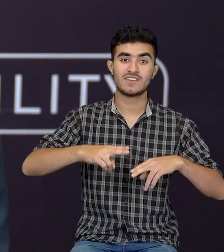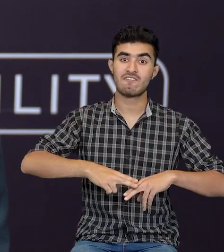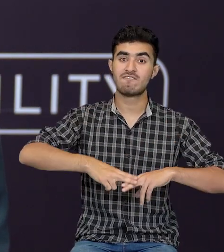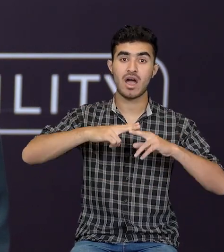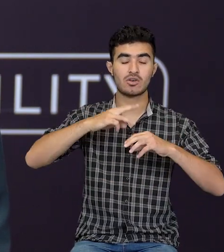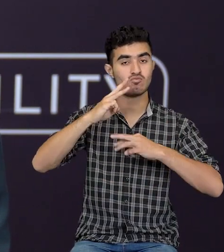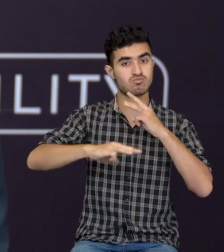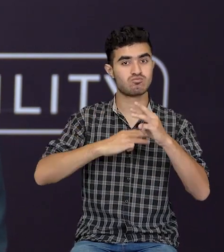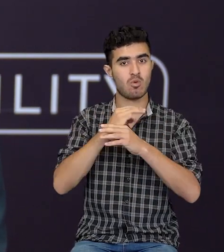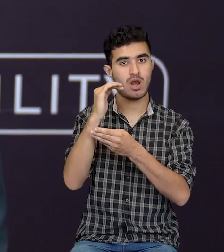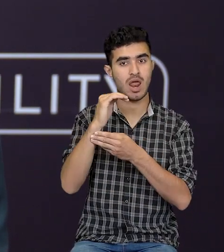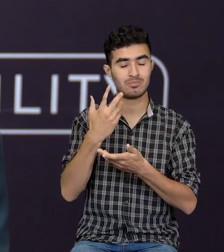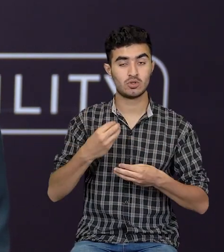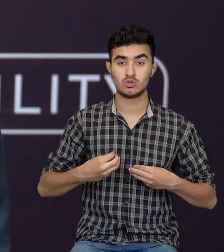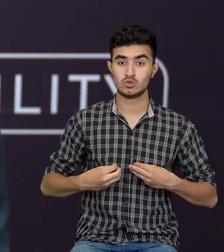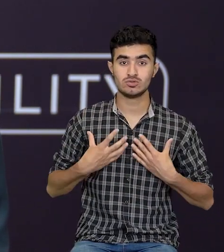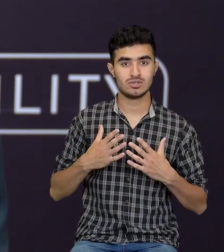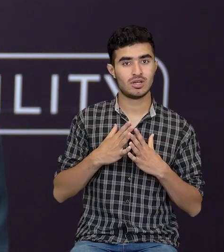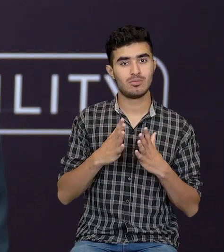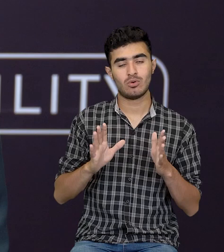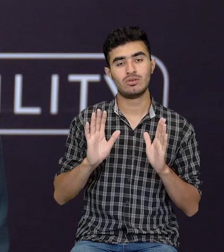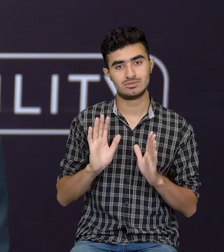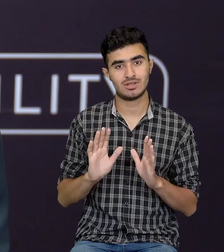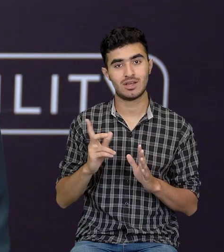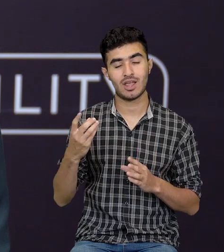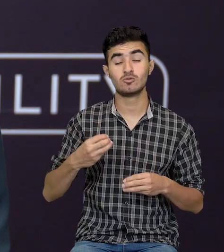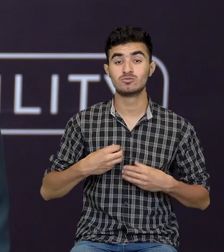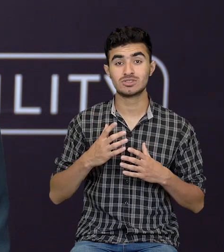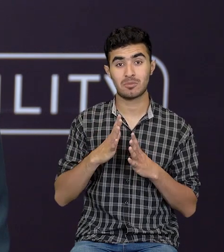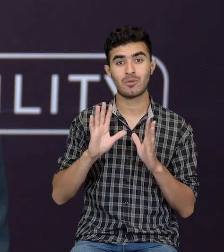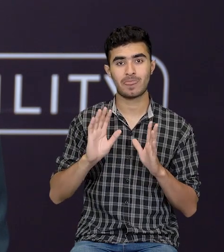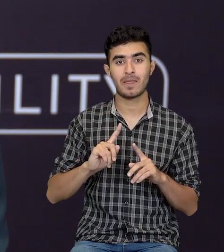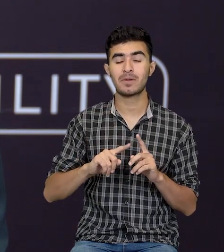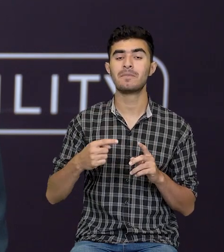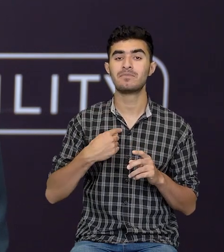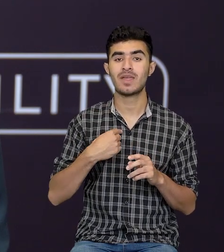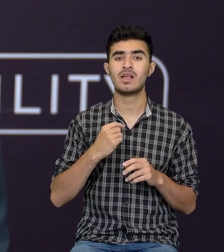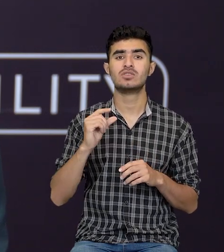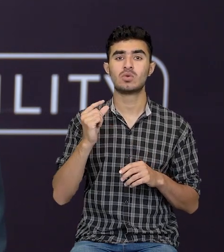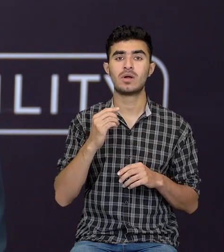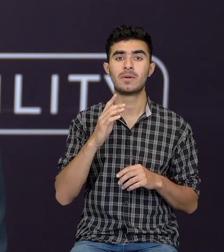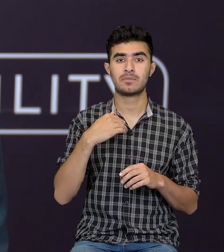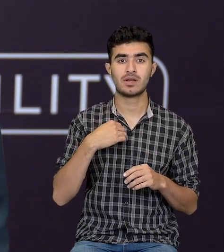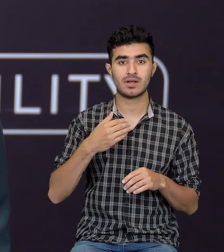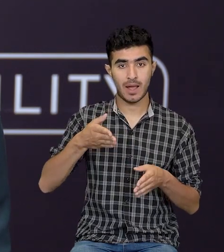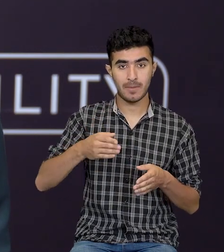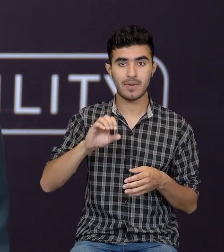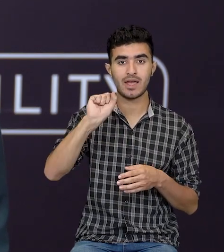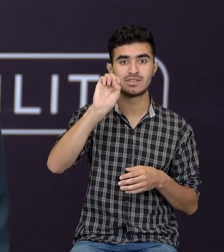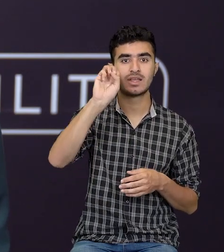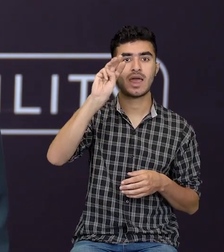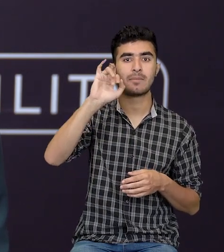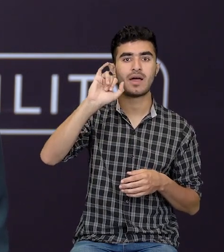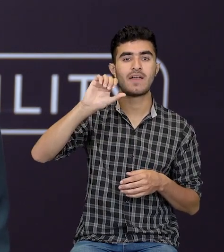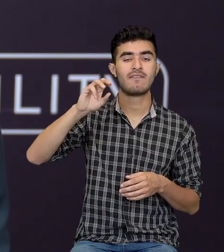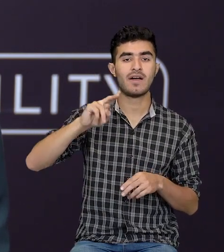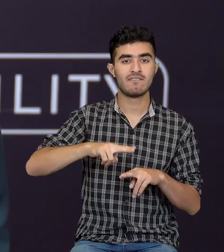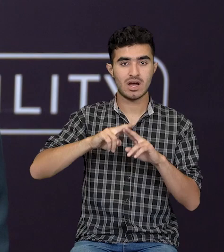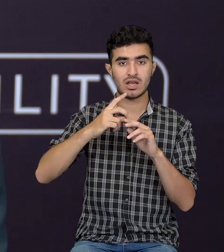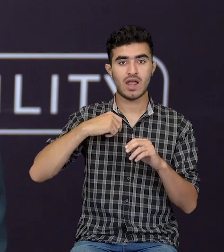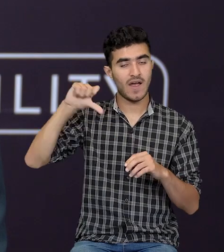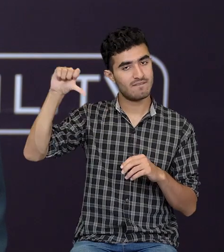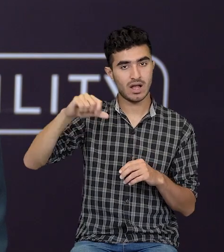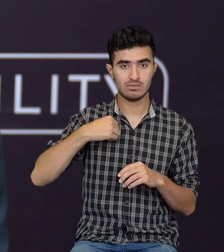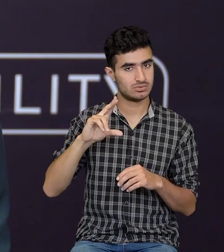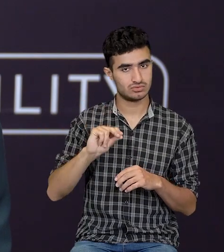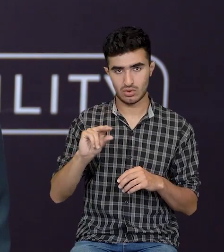से 4 साल पहले देख लिए थे अपनी ज़िंदगी में, तो वो मैं बहुत ज़्यादा एक डिप्रेशन में ही चला गया था। मैं वापस अपने उस टाइम में नहीं जाना